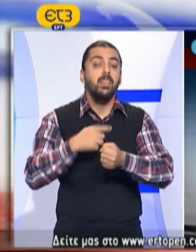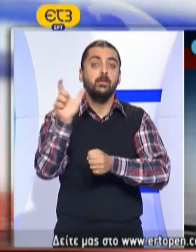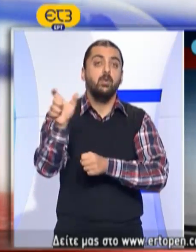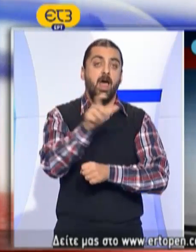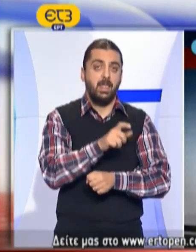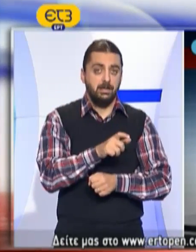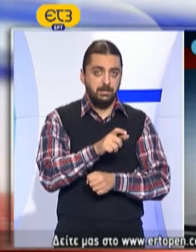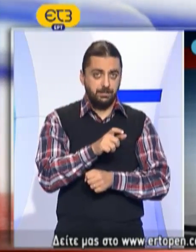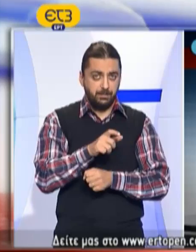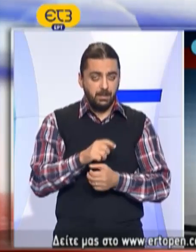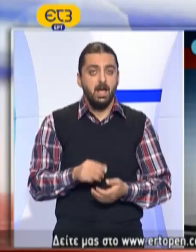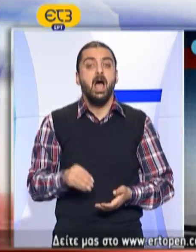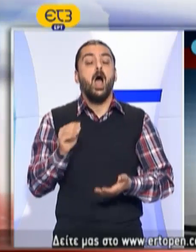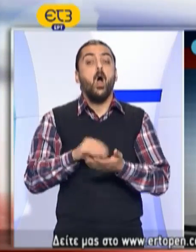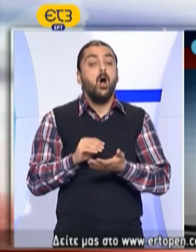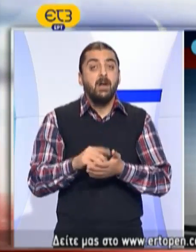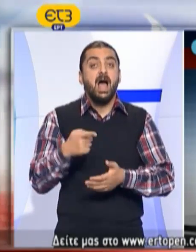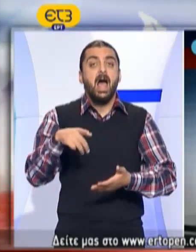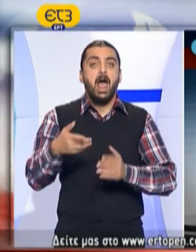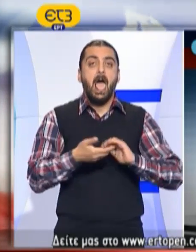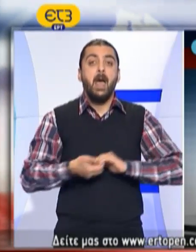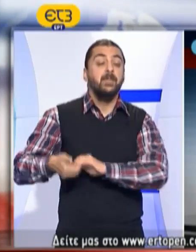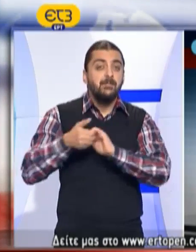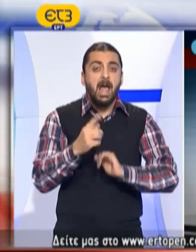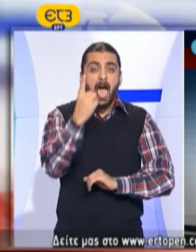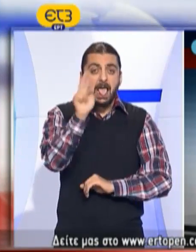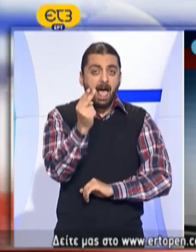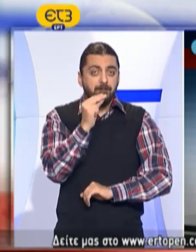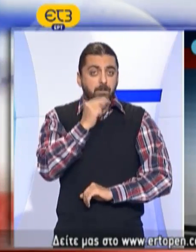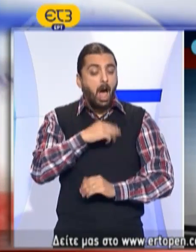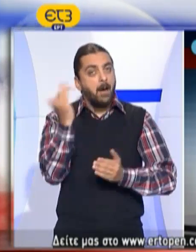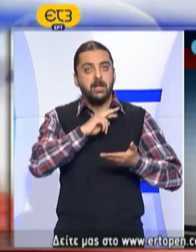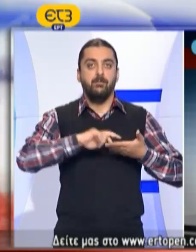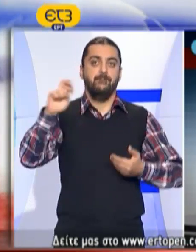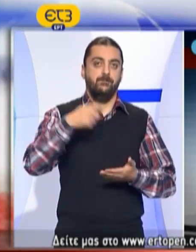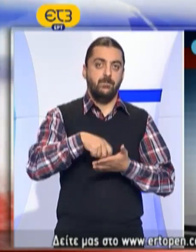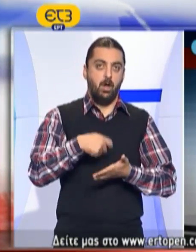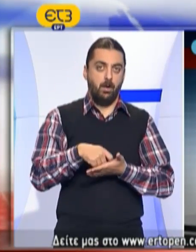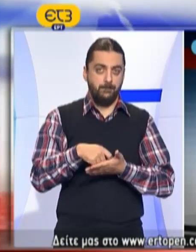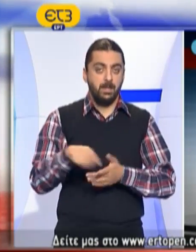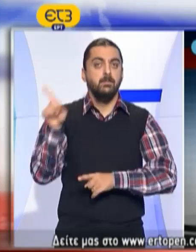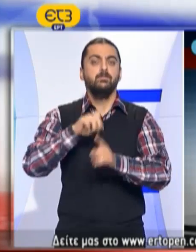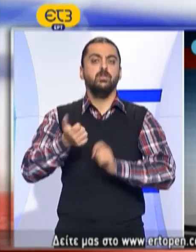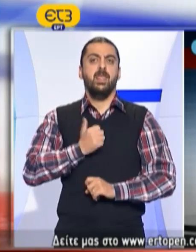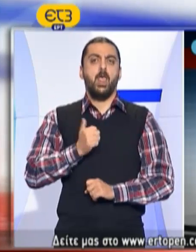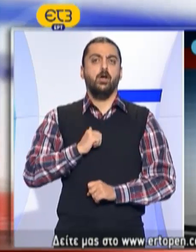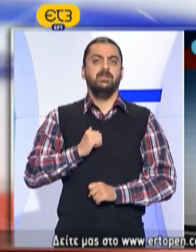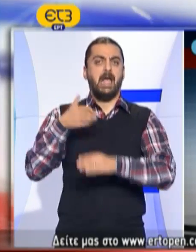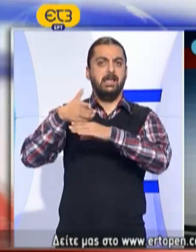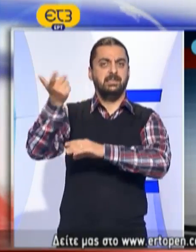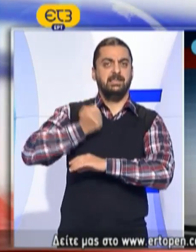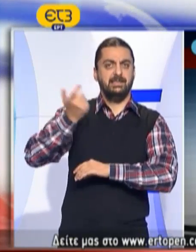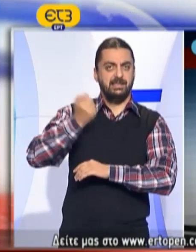θεσπίζεται αυτοτελής φορολόγηση από το πρώτο ευρώ. Χιλιάδες μικροϊδιοκτήτες που έχουν εισόδημα από μισθώματα κινήτων χάνουν το μέχρι